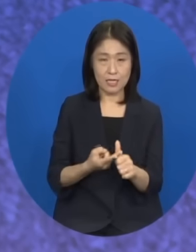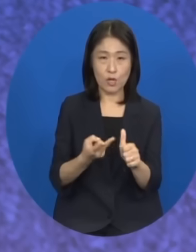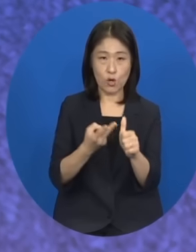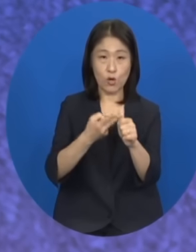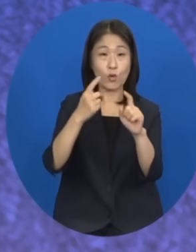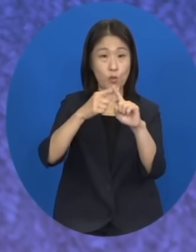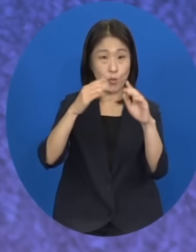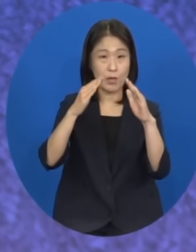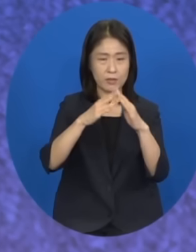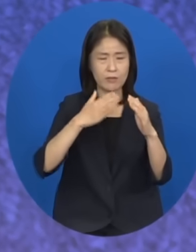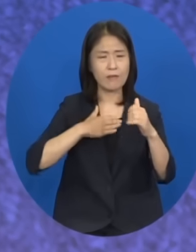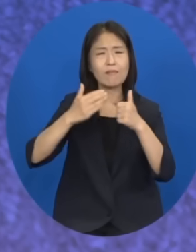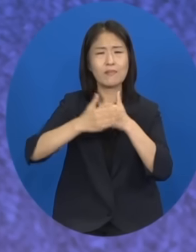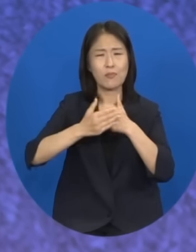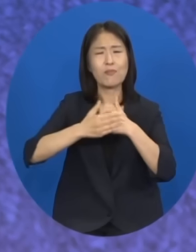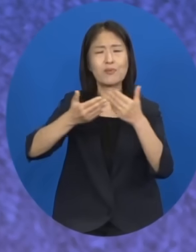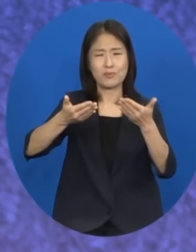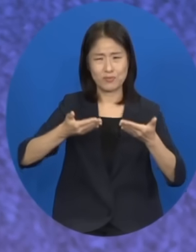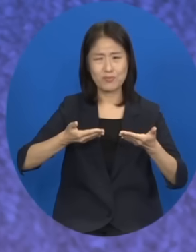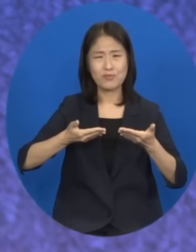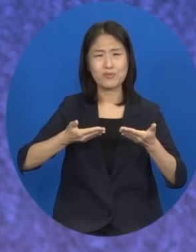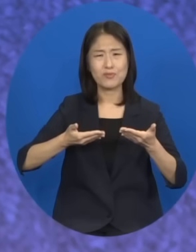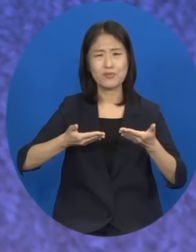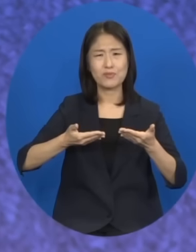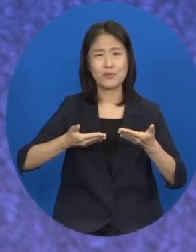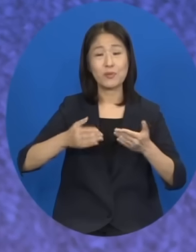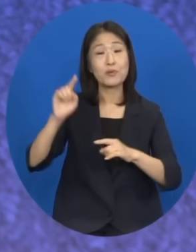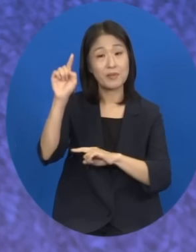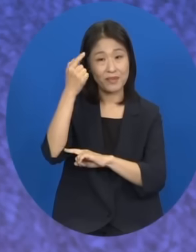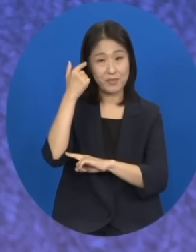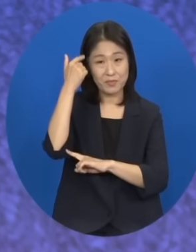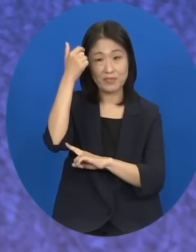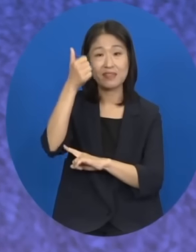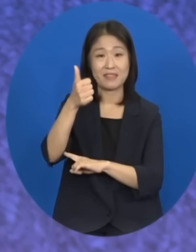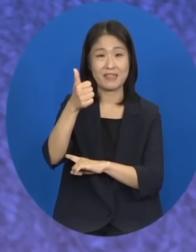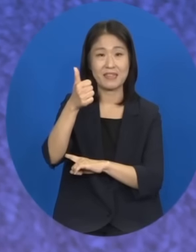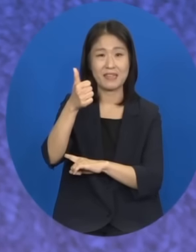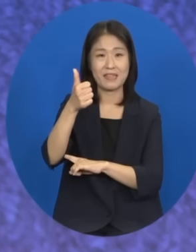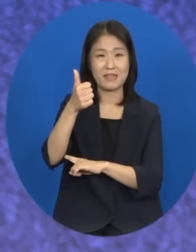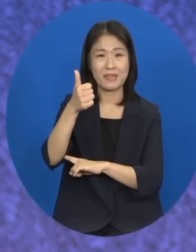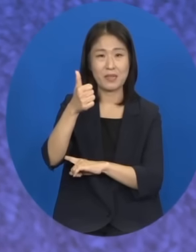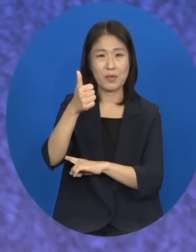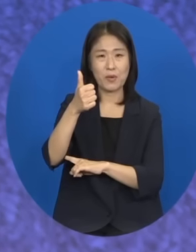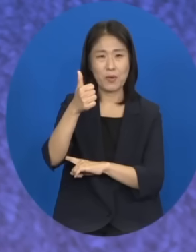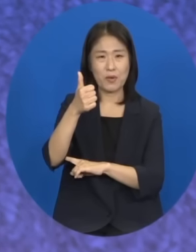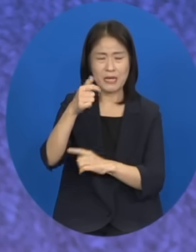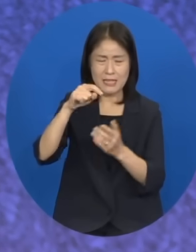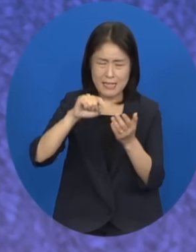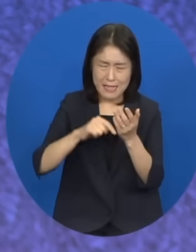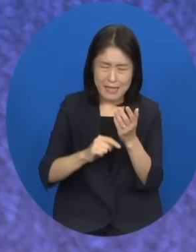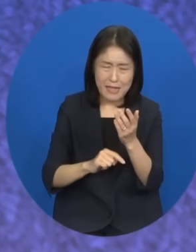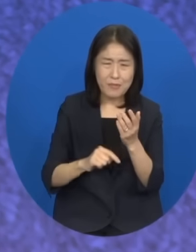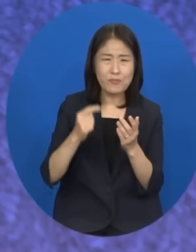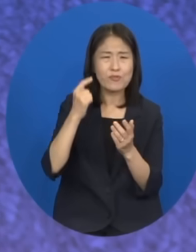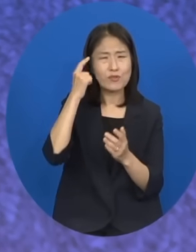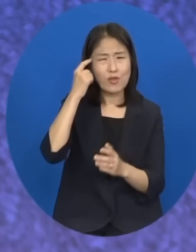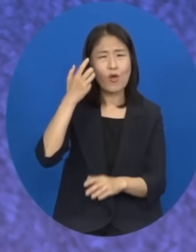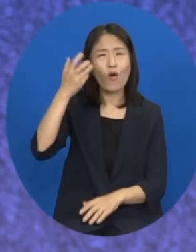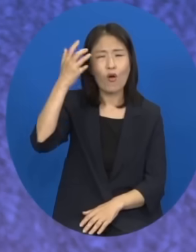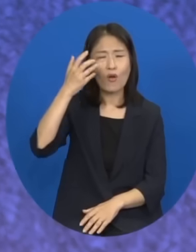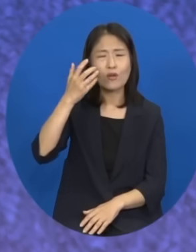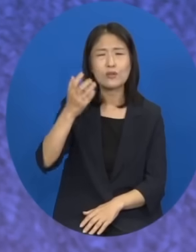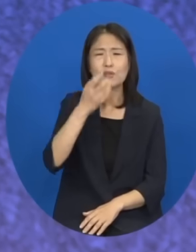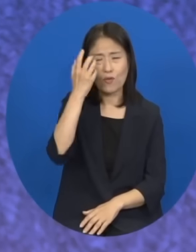전적으로 섬겨주시고, 그리고 김다희 목사님과 깊은 영적인 하나됨을 하나님이 누리게 해주신